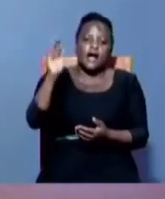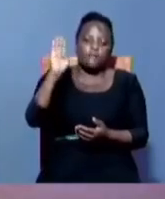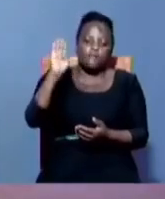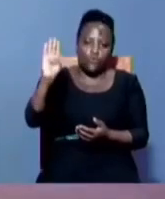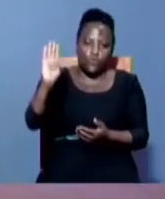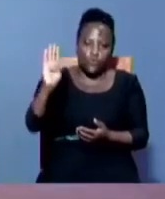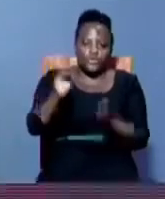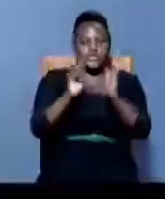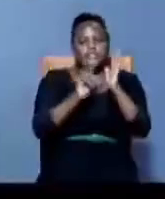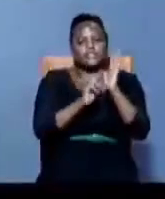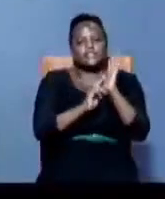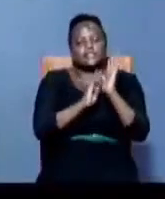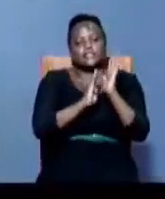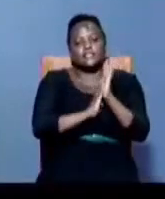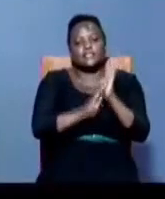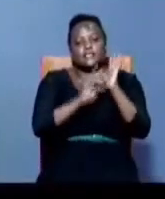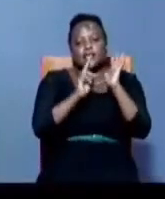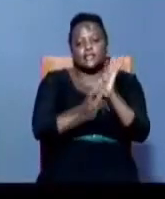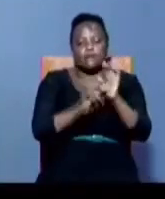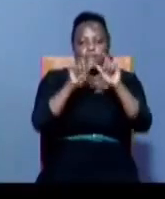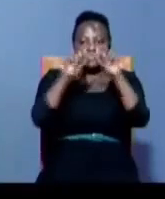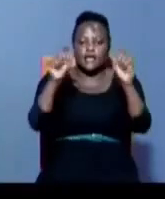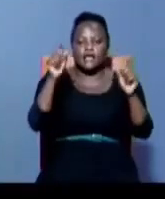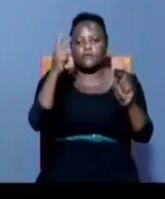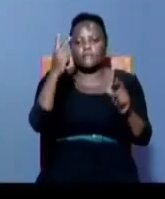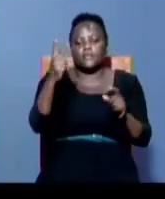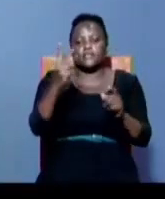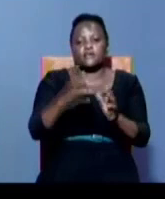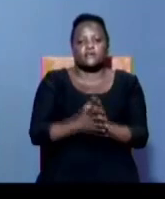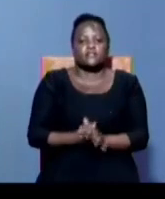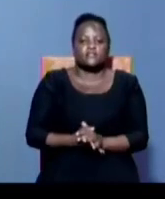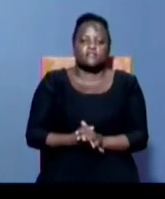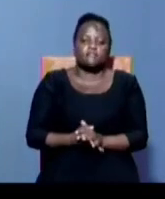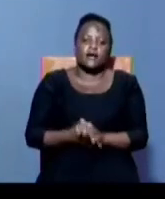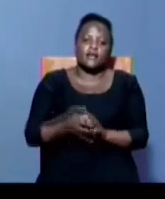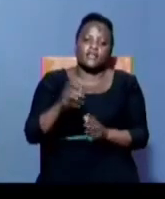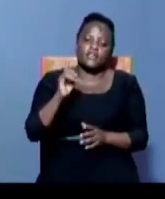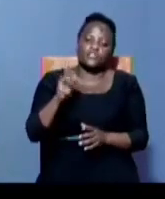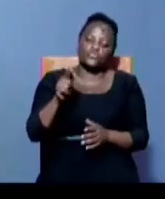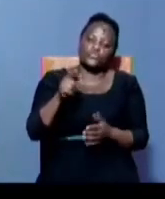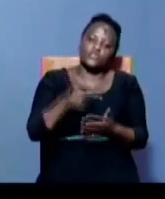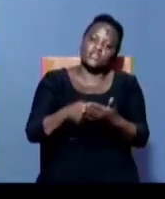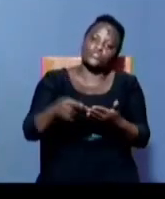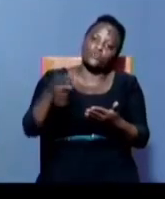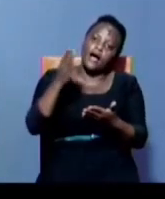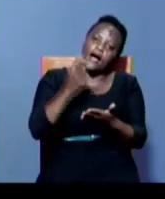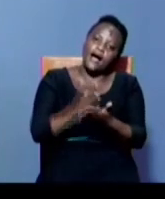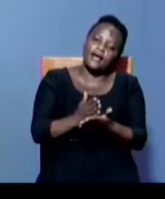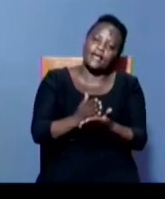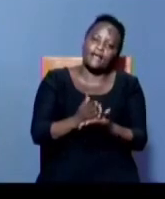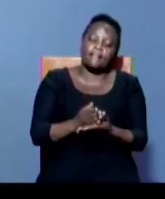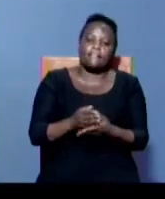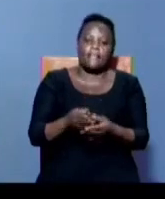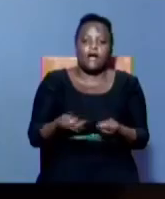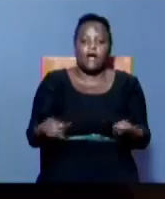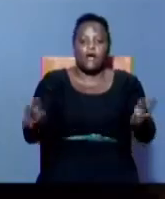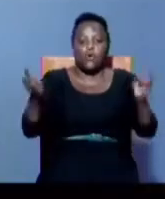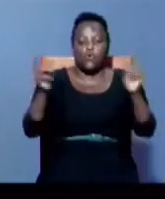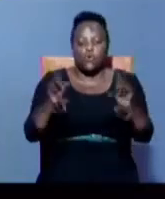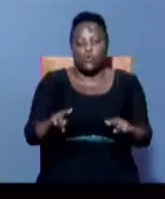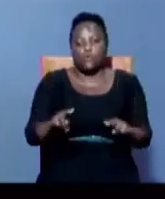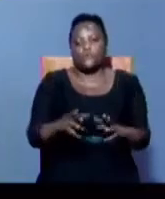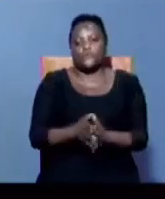wa kiti cha Mungu inaitwa haki na inaitwa hukumu. Fuatilia tu kidogo jioni ya leo, utaweza kuelewa kwa nini